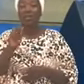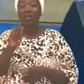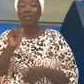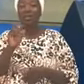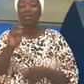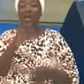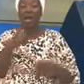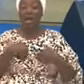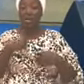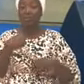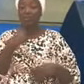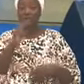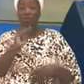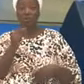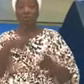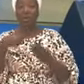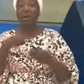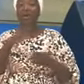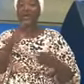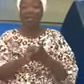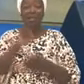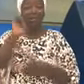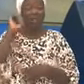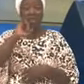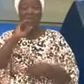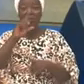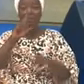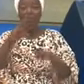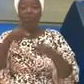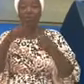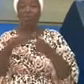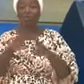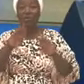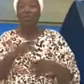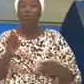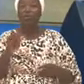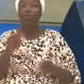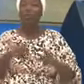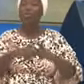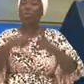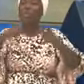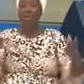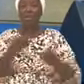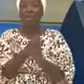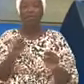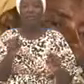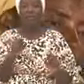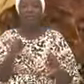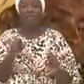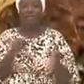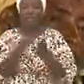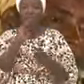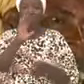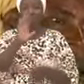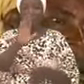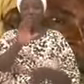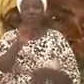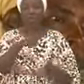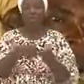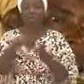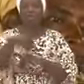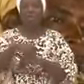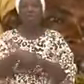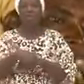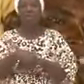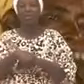n'en a parlé ezequel et vous donnera ainsi grâce à lui ça pour vous ce soir